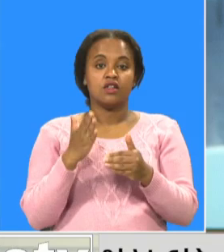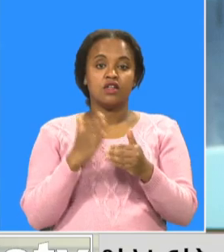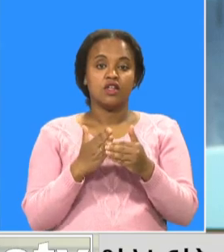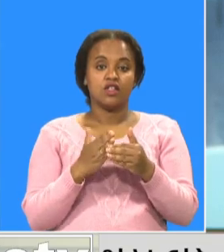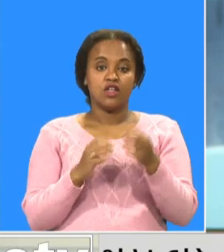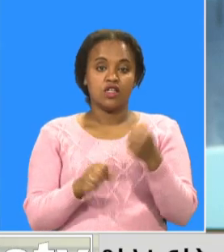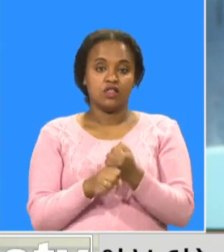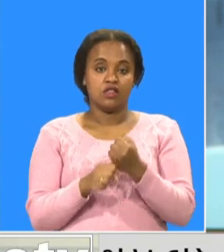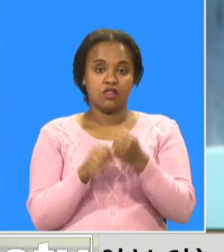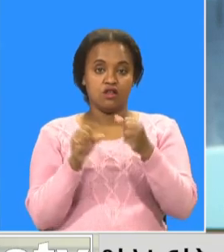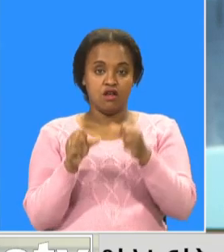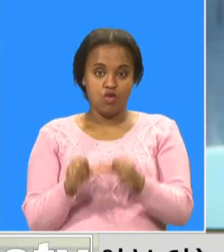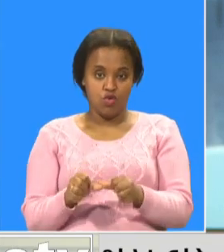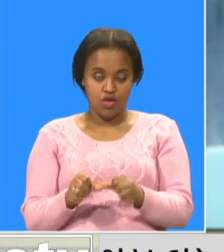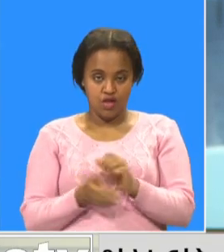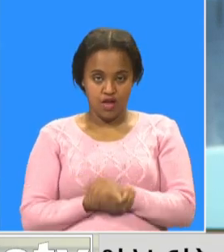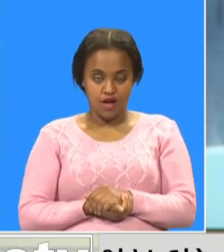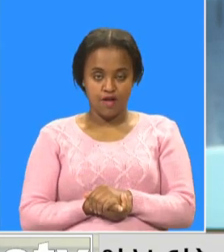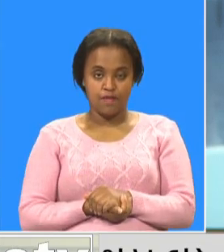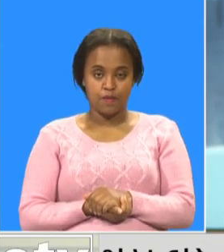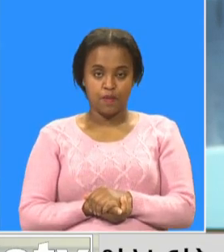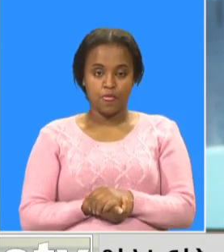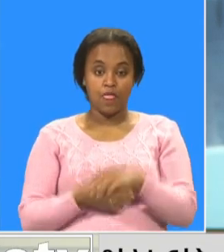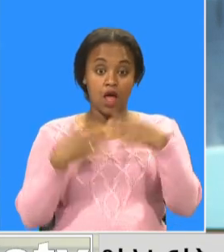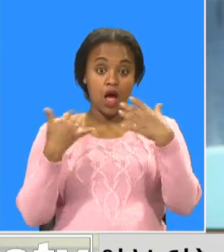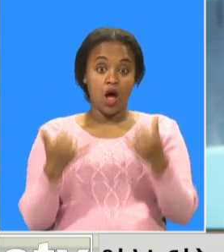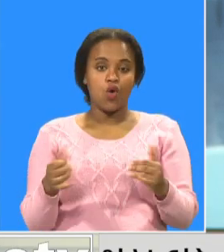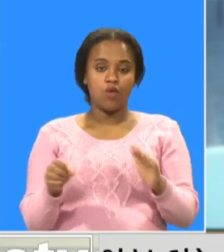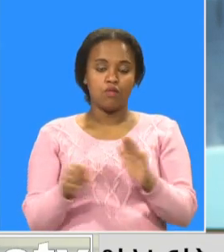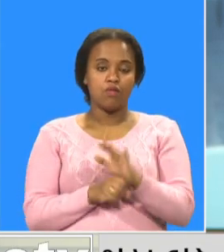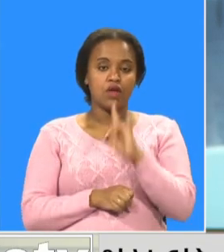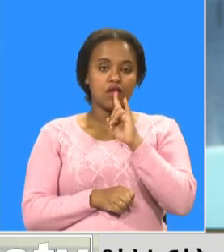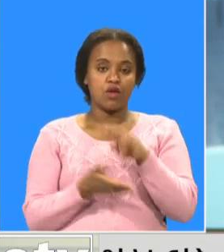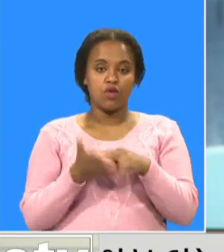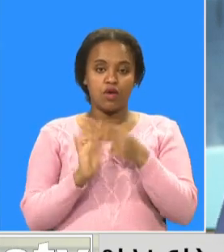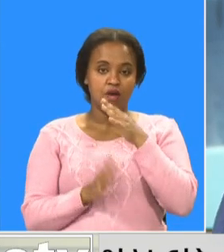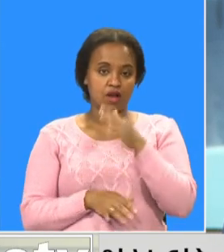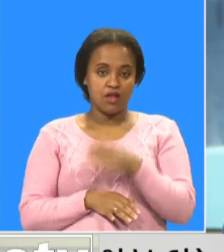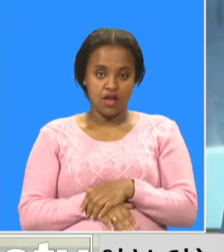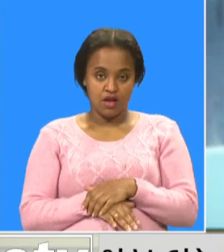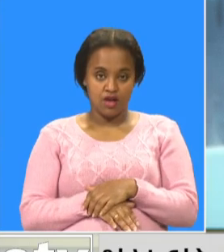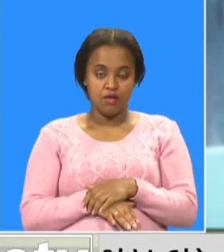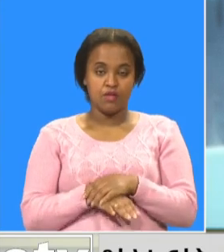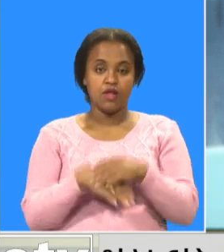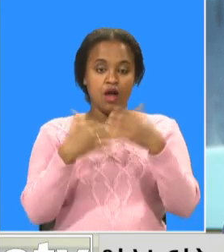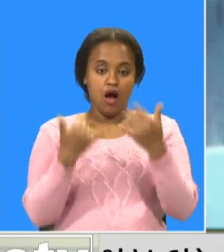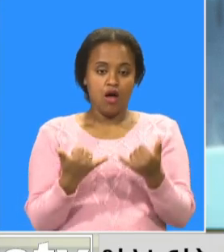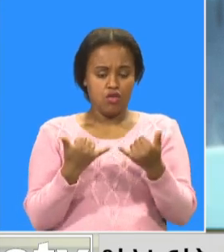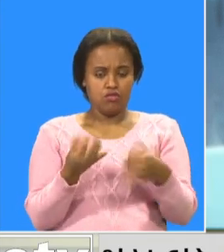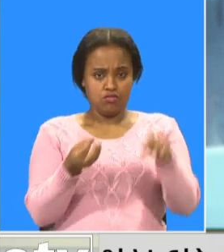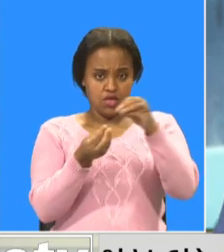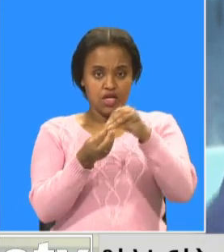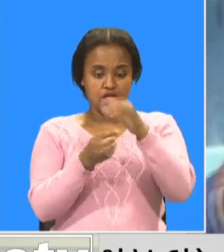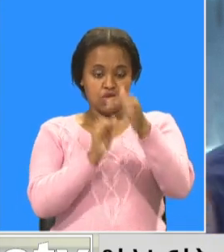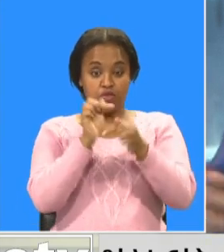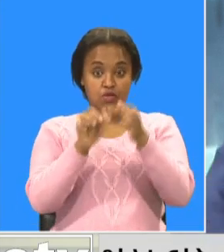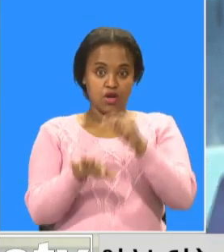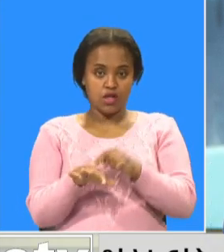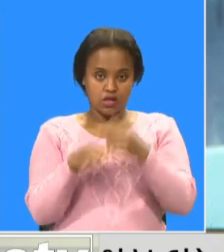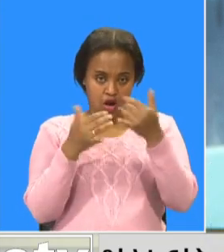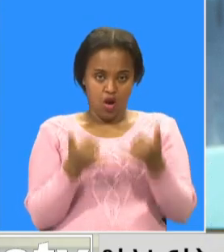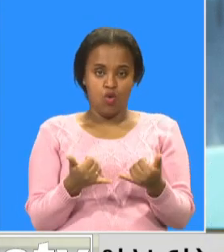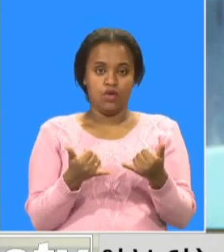ስንሰራ ቆይተናል። እንግዲህ አሁንም በቂ ነው ለማለት አይደለም። ስቲል እየጨመረ በሄደ ሰዓት